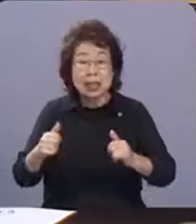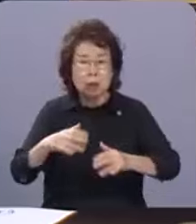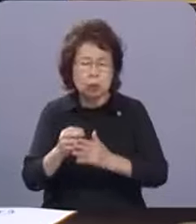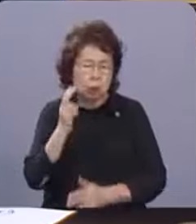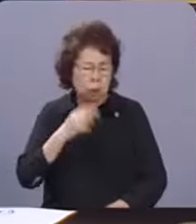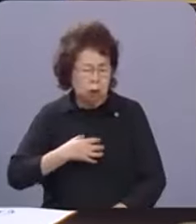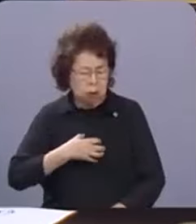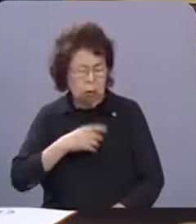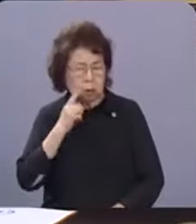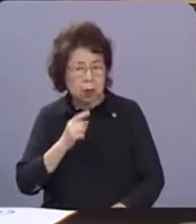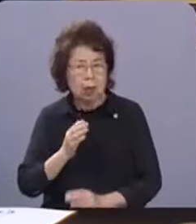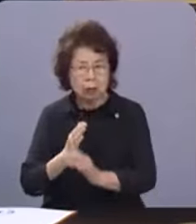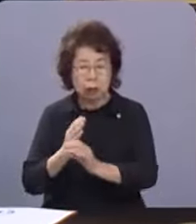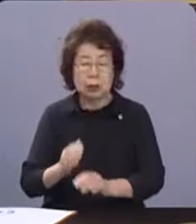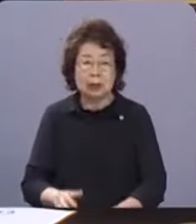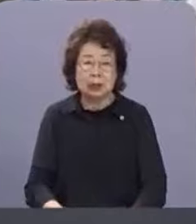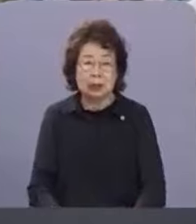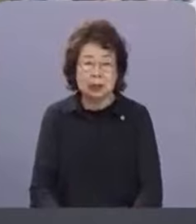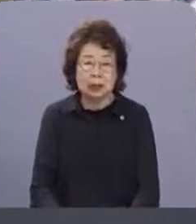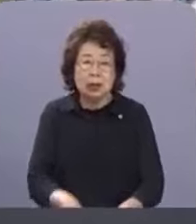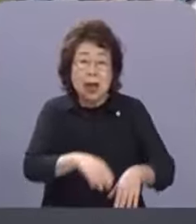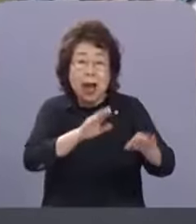우려를 했습니다